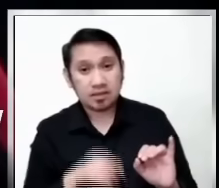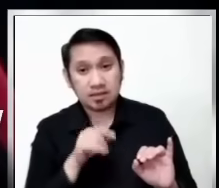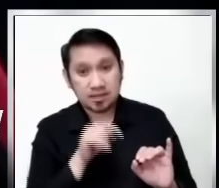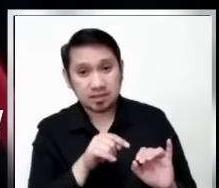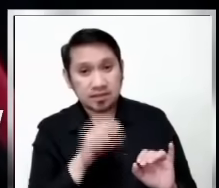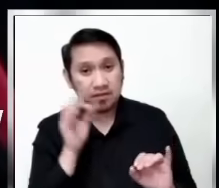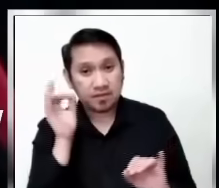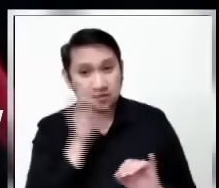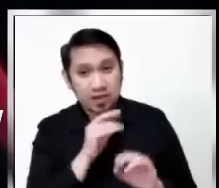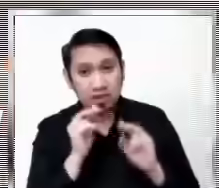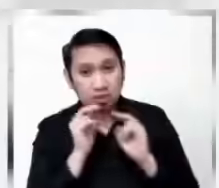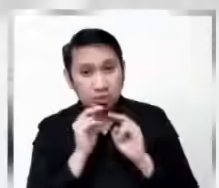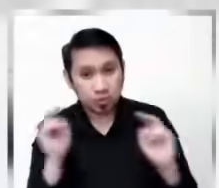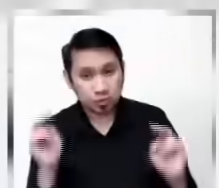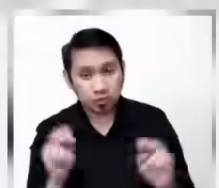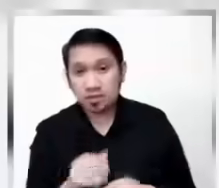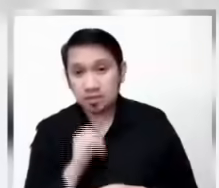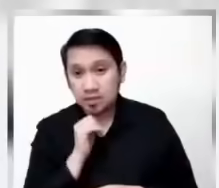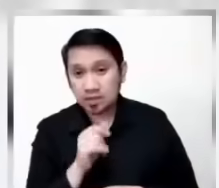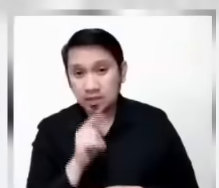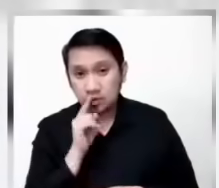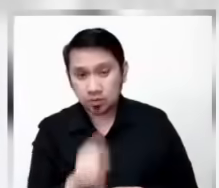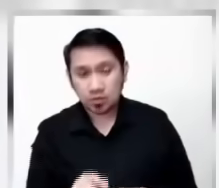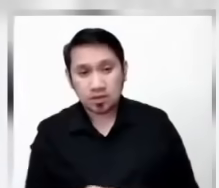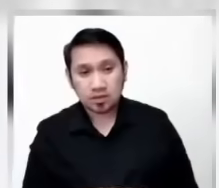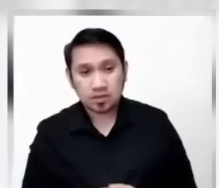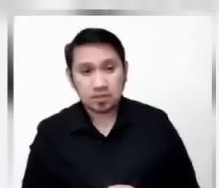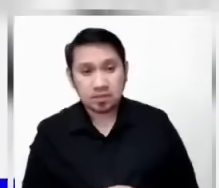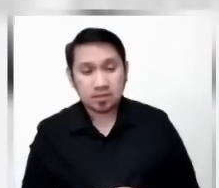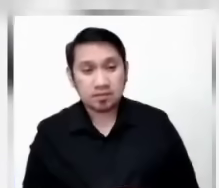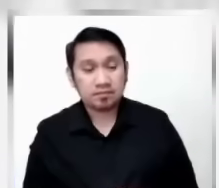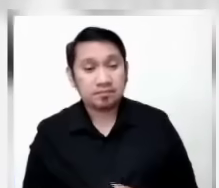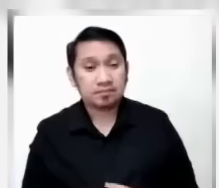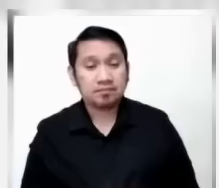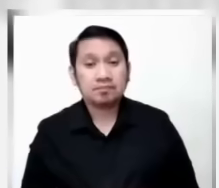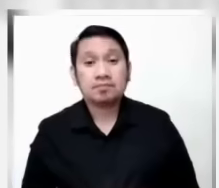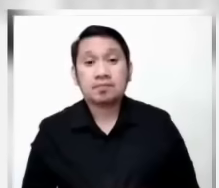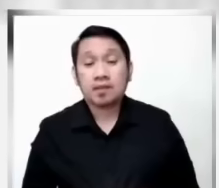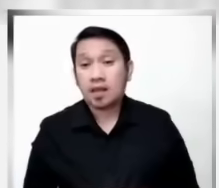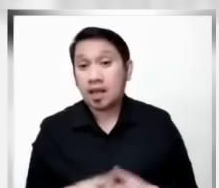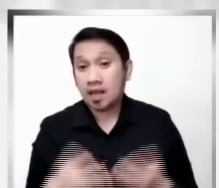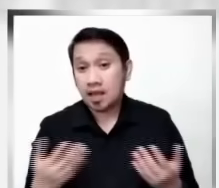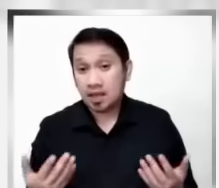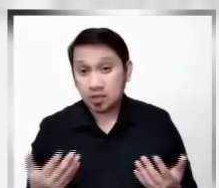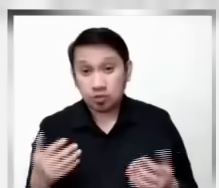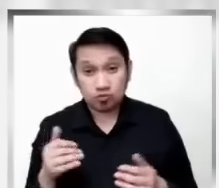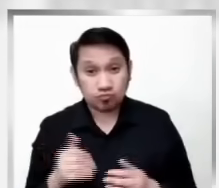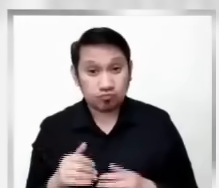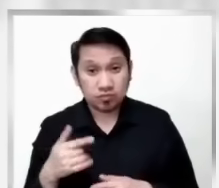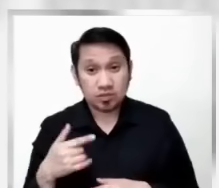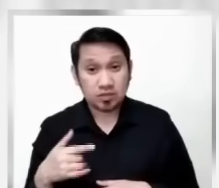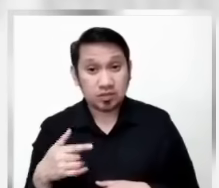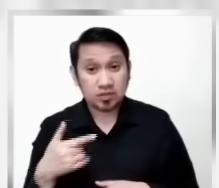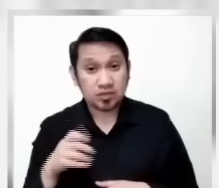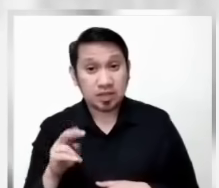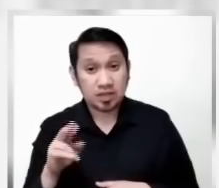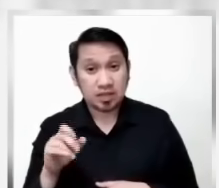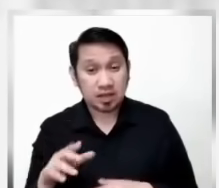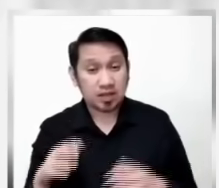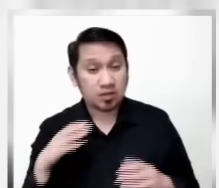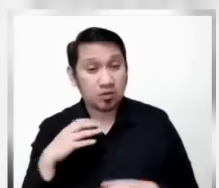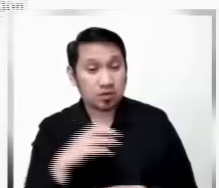po ito totoo. Sa isang pahayag, pinabulaanan din ni House Secretary General Reginald Velasco ang inere umano